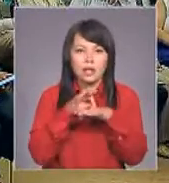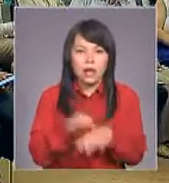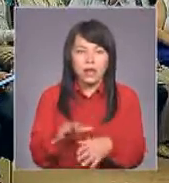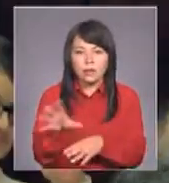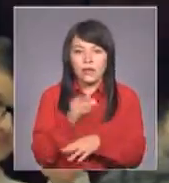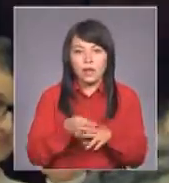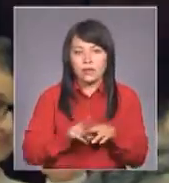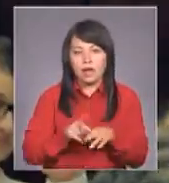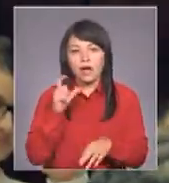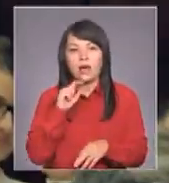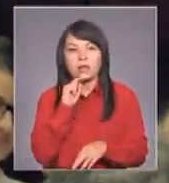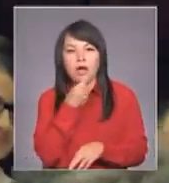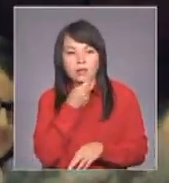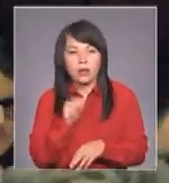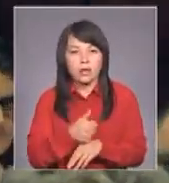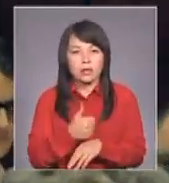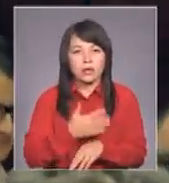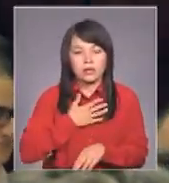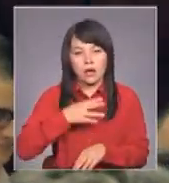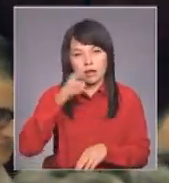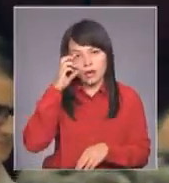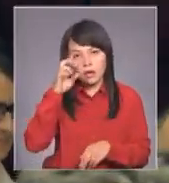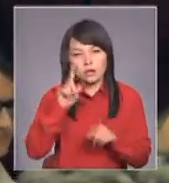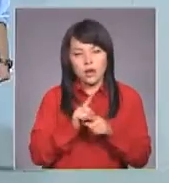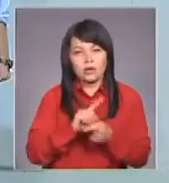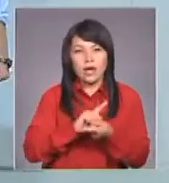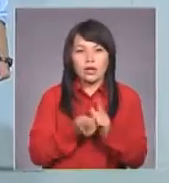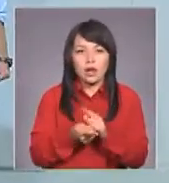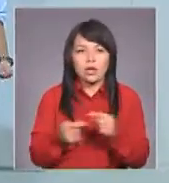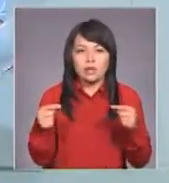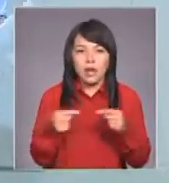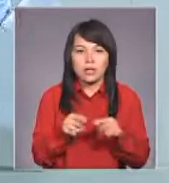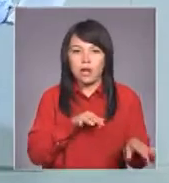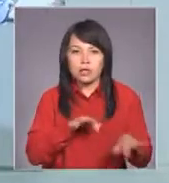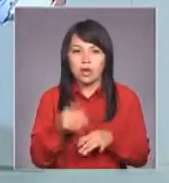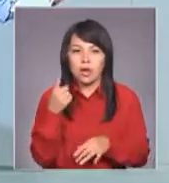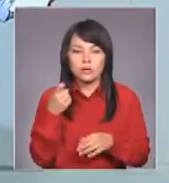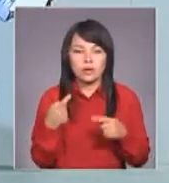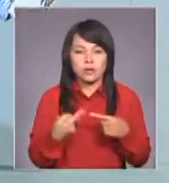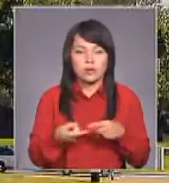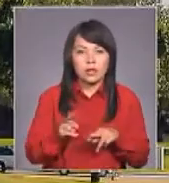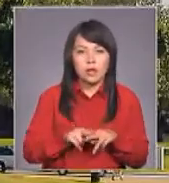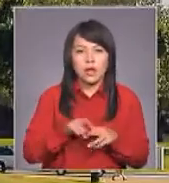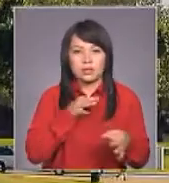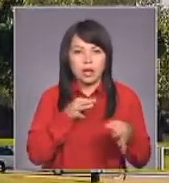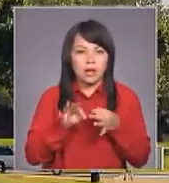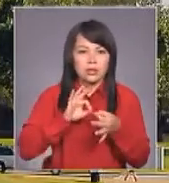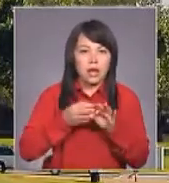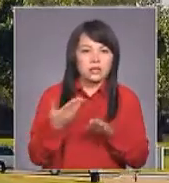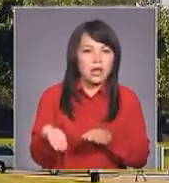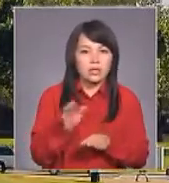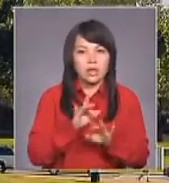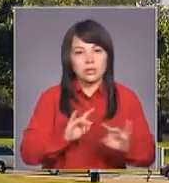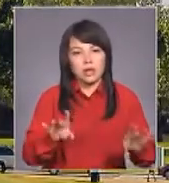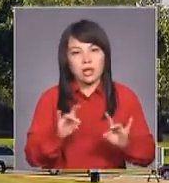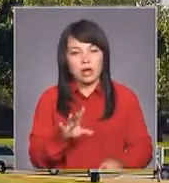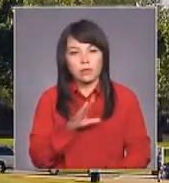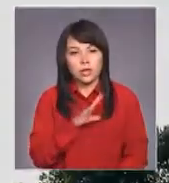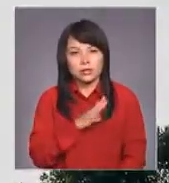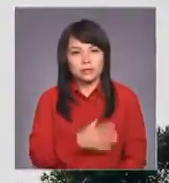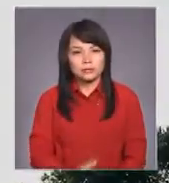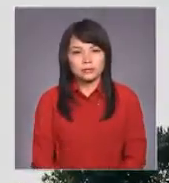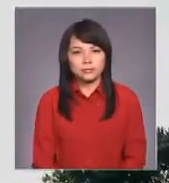экономикалық одақ, елбасының 100 нақты қадам реформалық бастамаларына қатысты тақырыптарда жан-жақты талқыға түсті. Жігер Сәрсен, Ренат